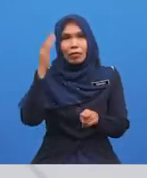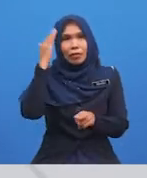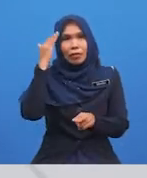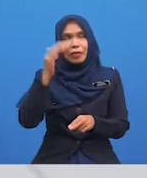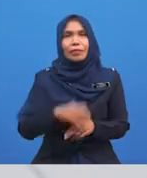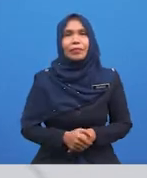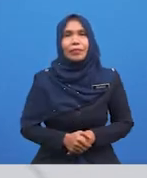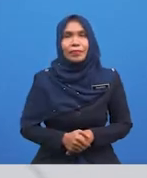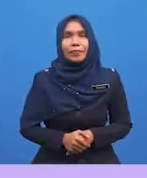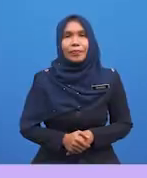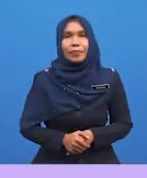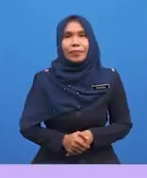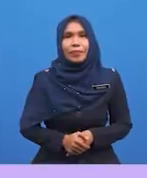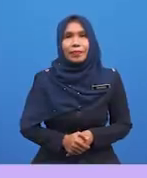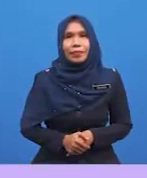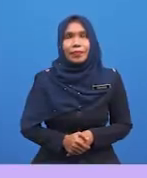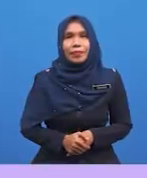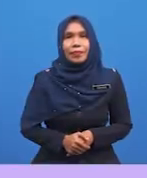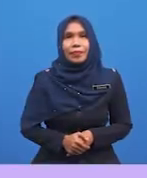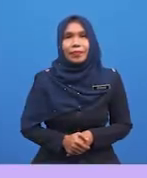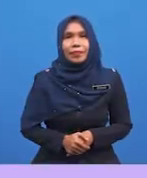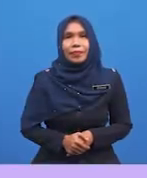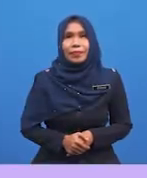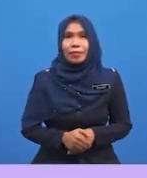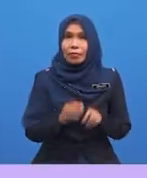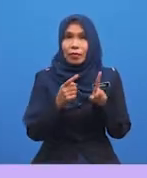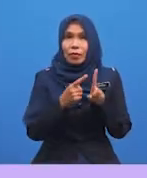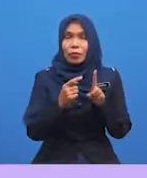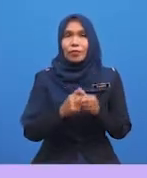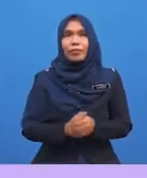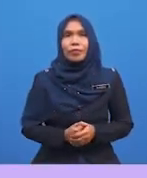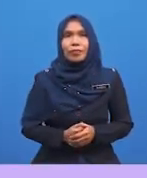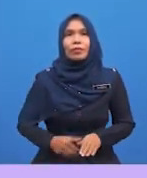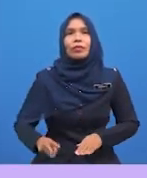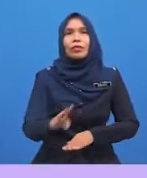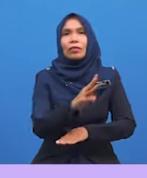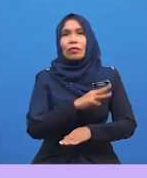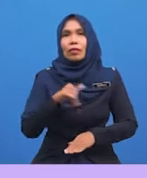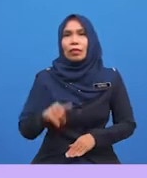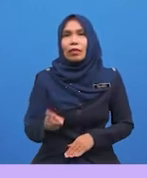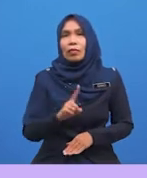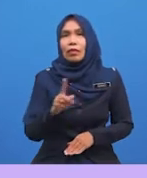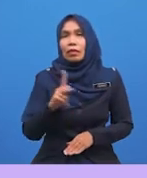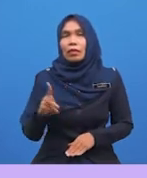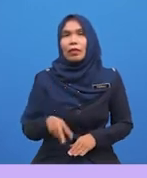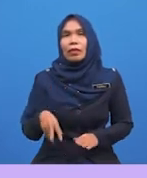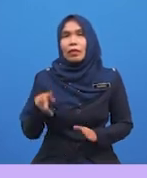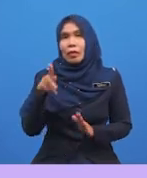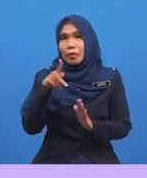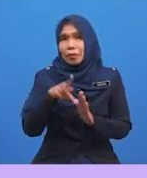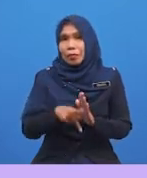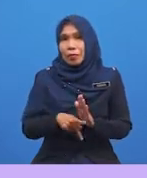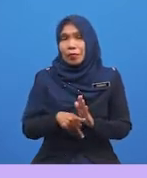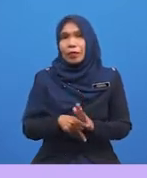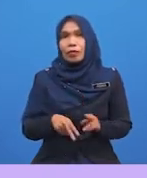telah cikgu sediakan. Soalan pertama, kawasan yang manakah berpenduduk jarang